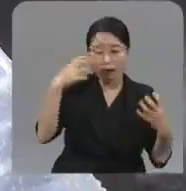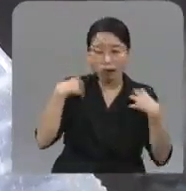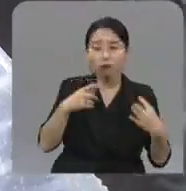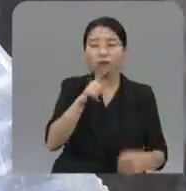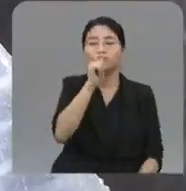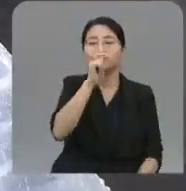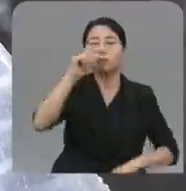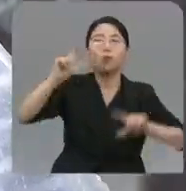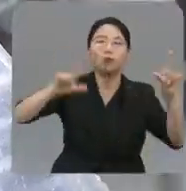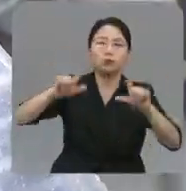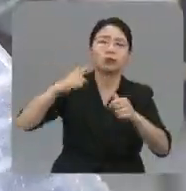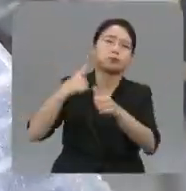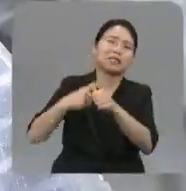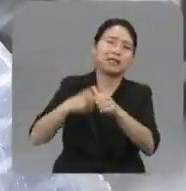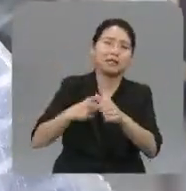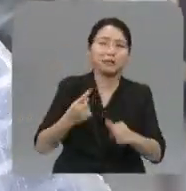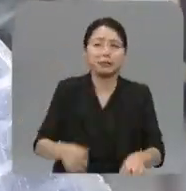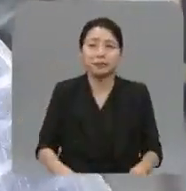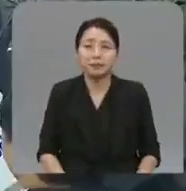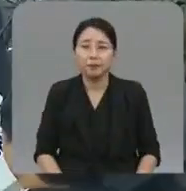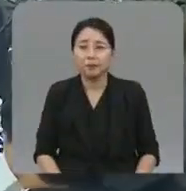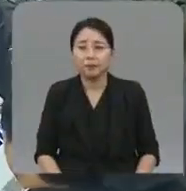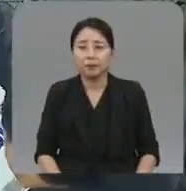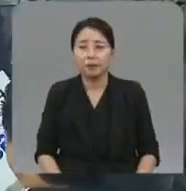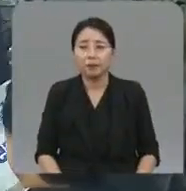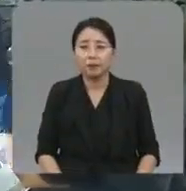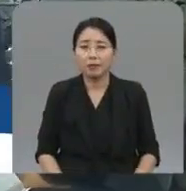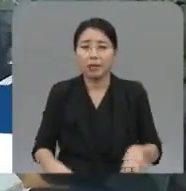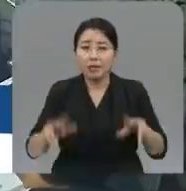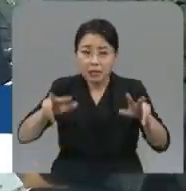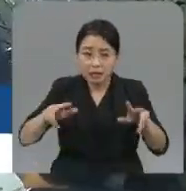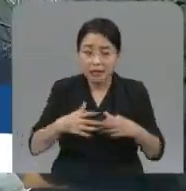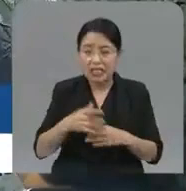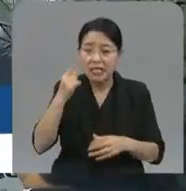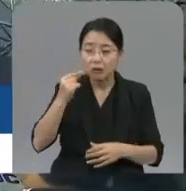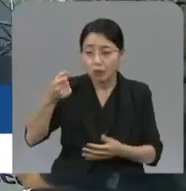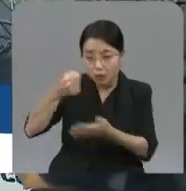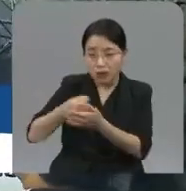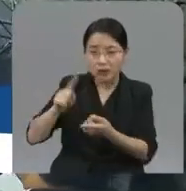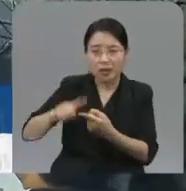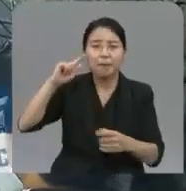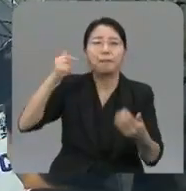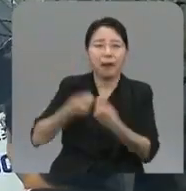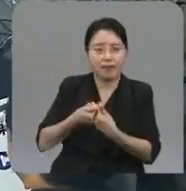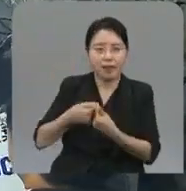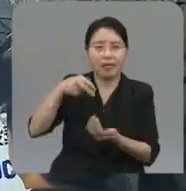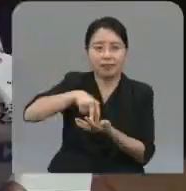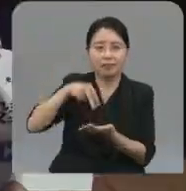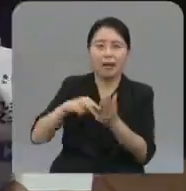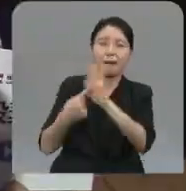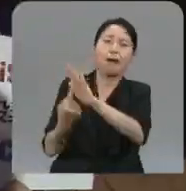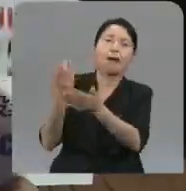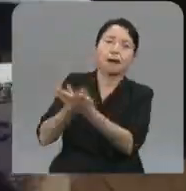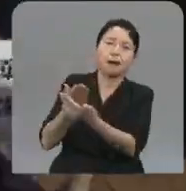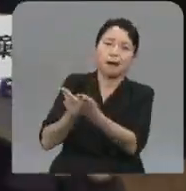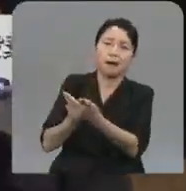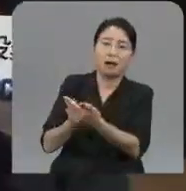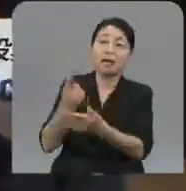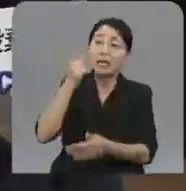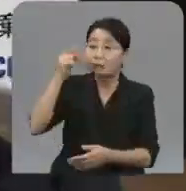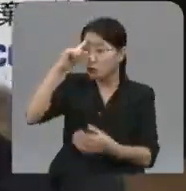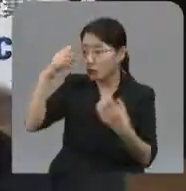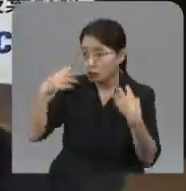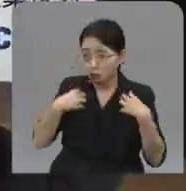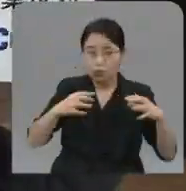Japon impérial pendant la Seconde Guerre mondiale d'autres conférences de presse du genre ont eu lieu également devant notre bureau